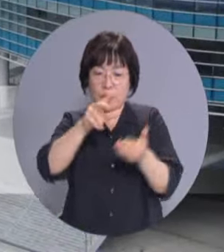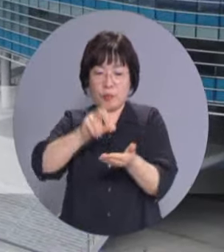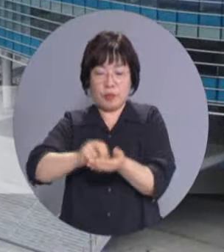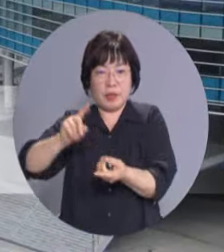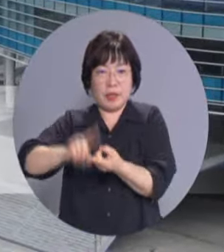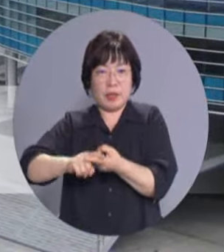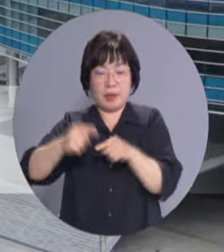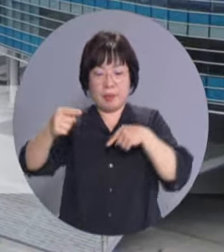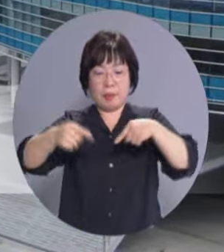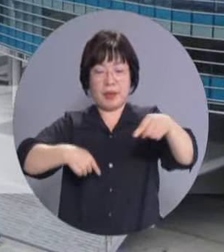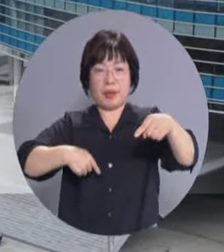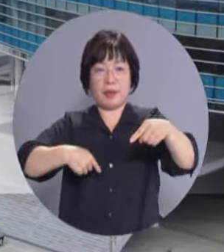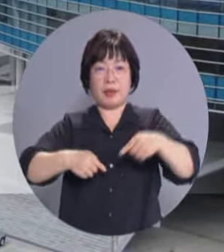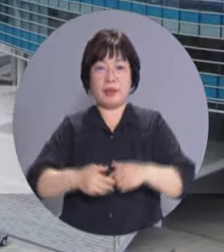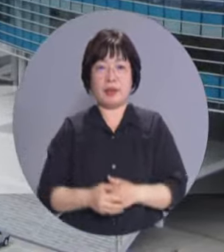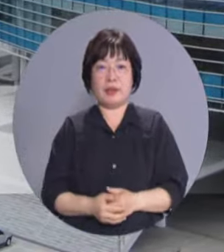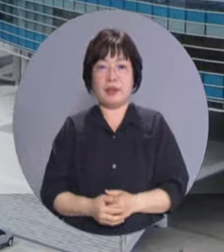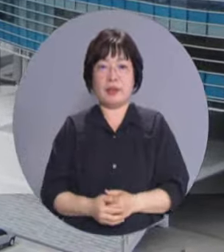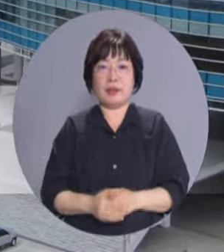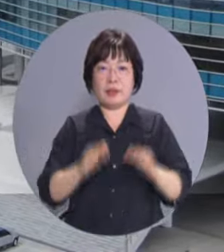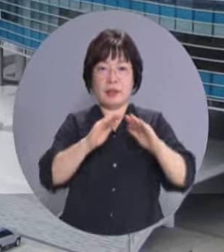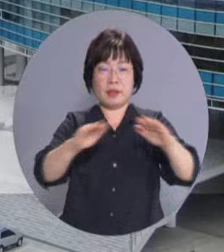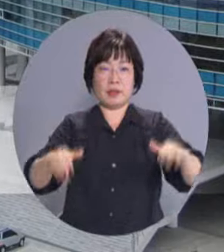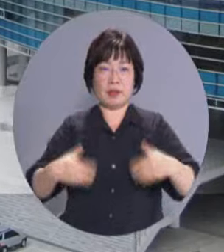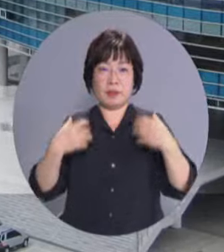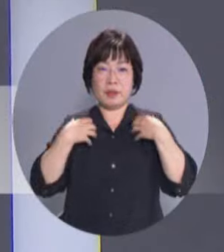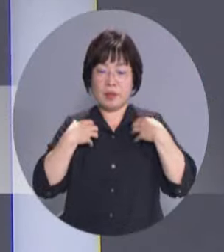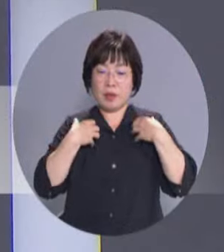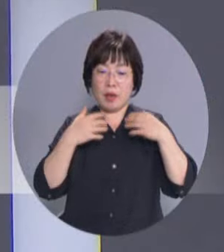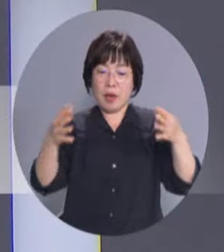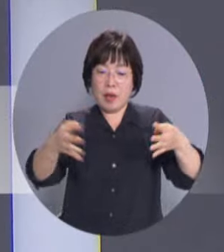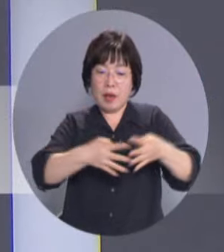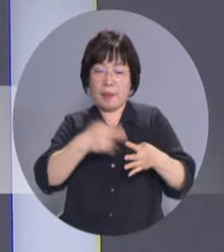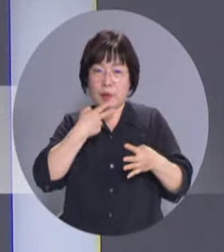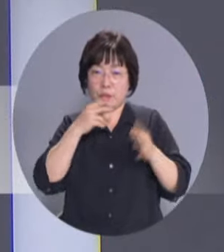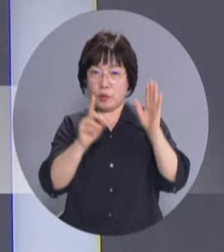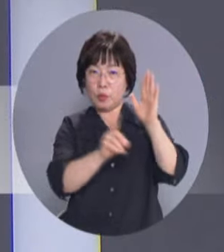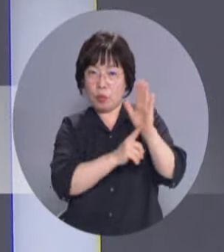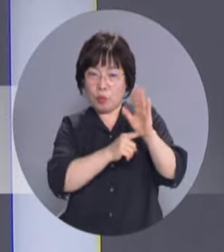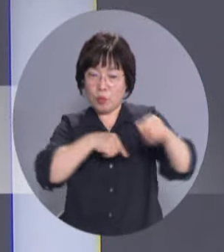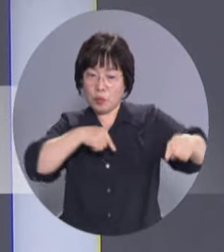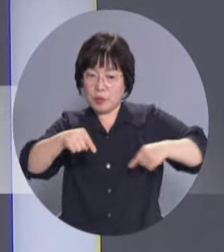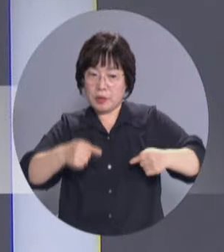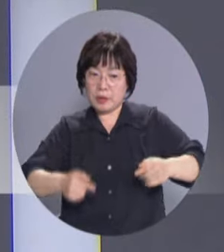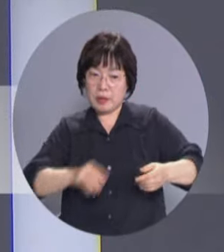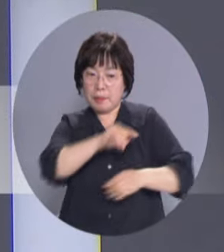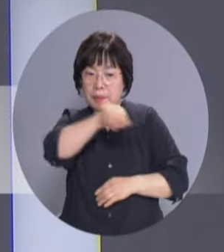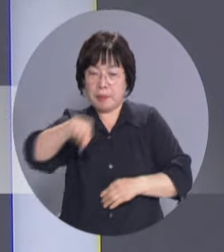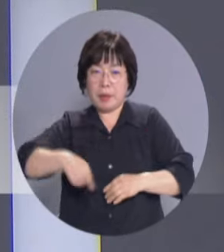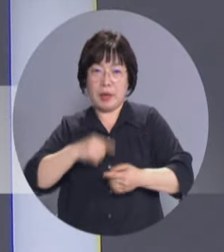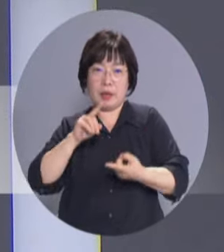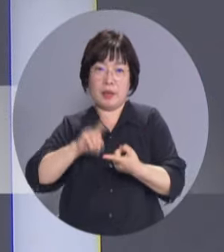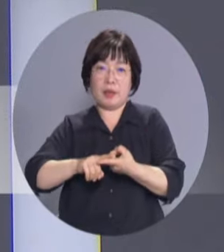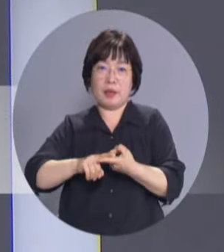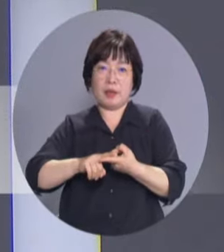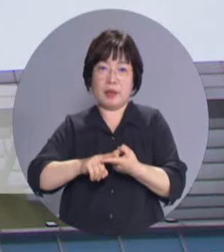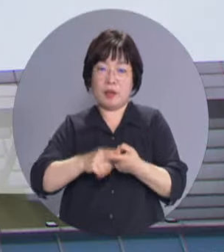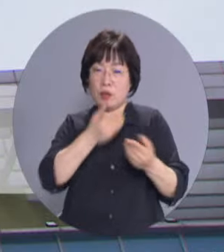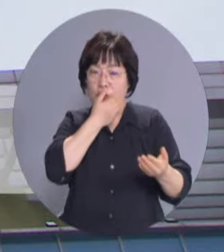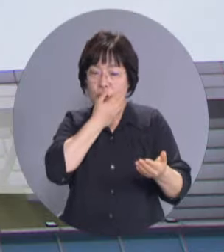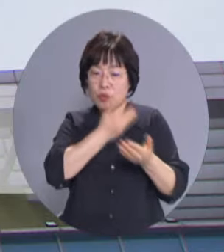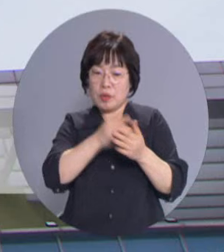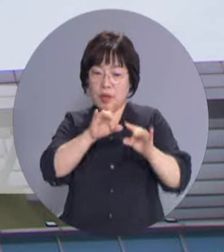대해 반박했습니다 전라남도는 별도 합의 없이 공모로 정책을 급선회 했다는 주장에 대해 중요